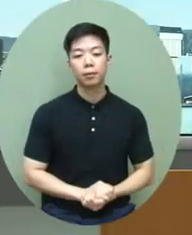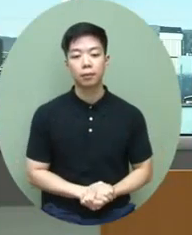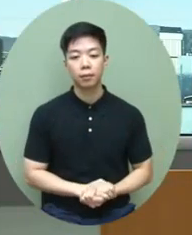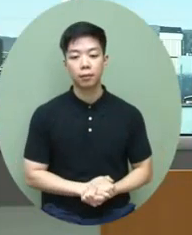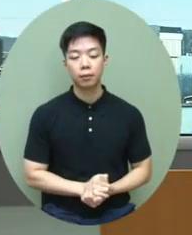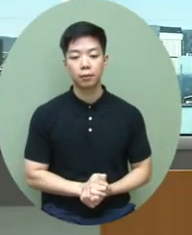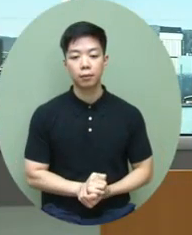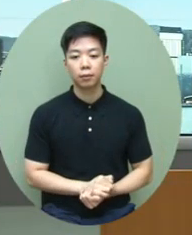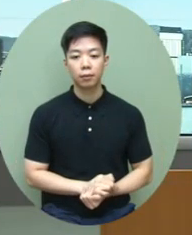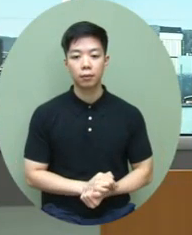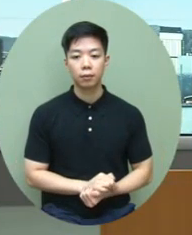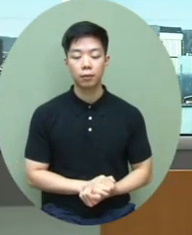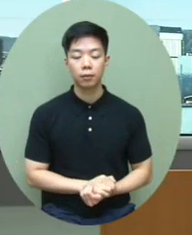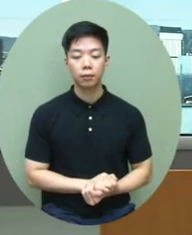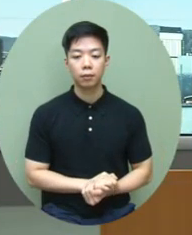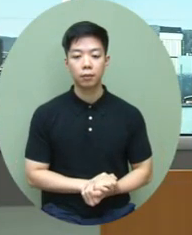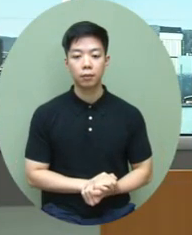就住指定醫療嗰、那個